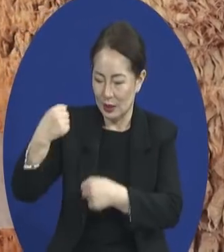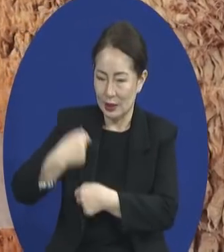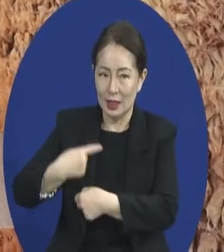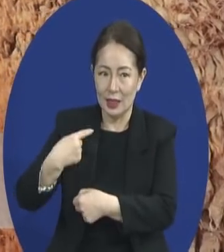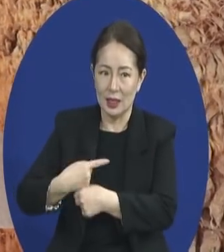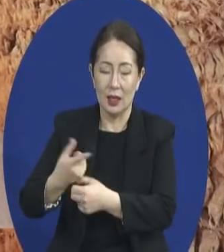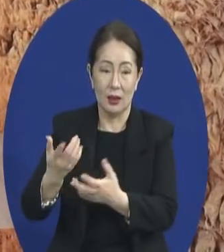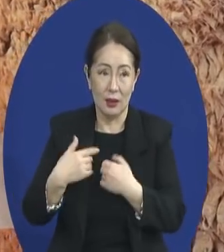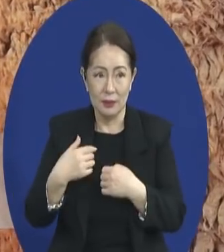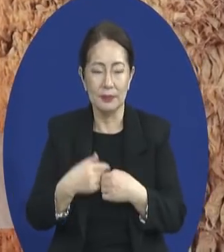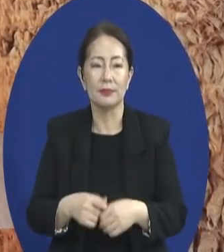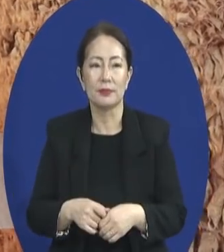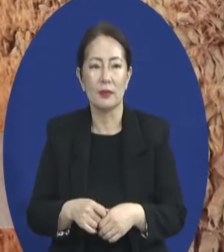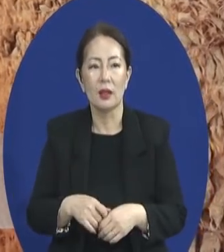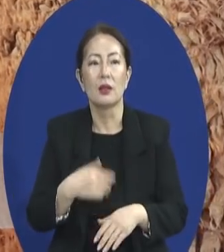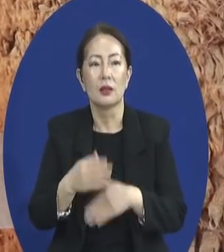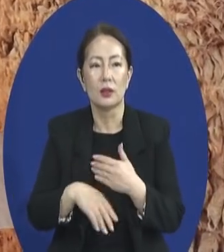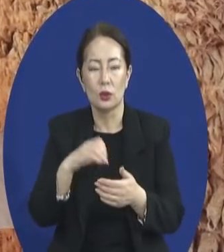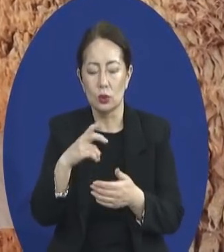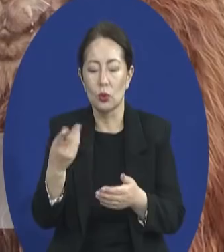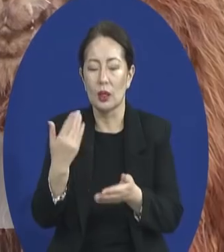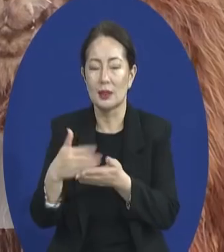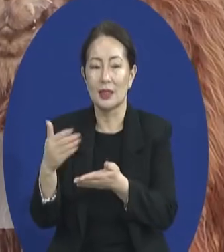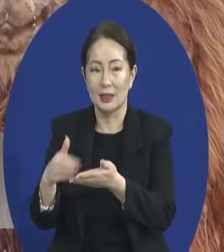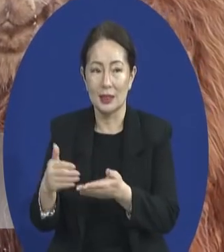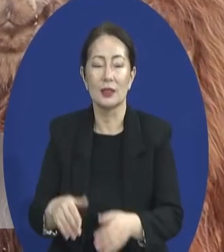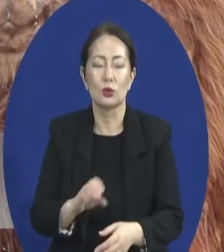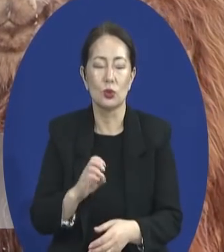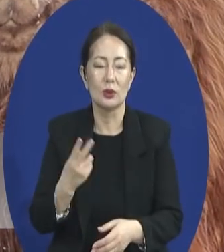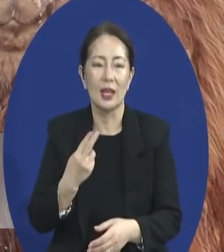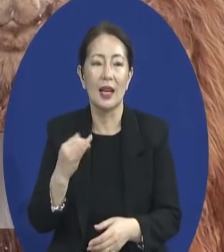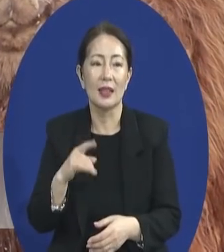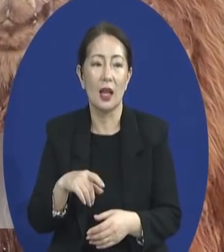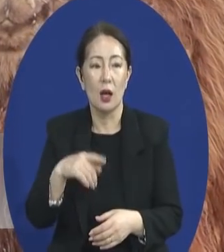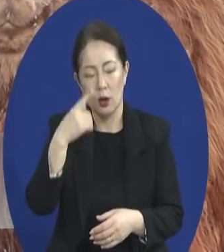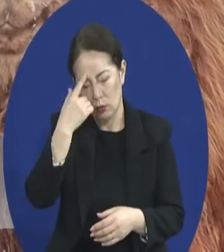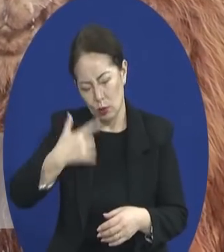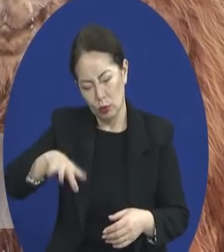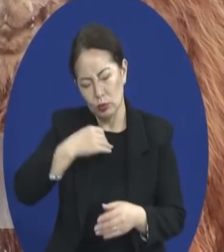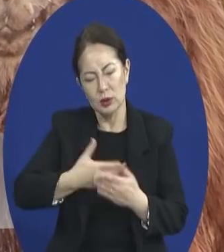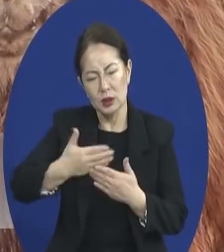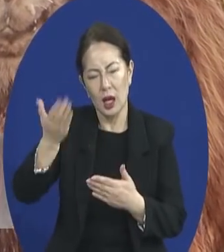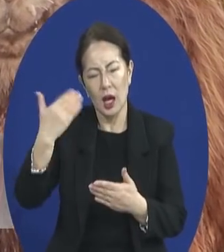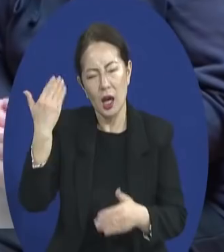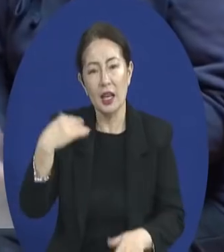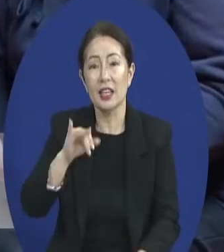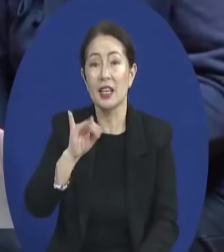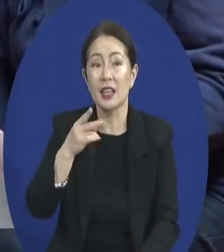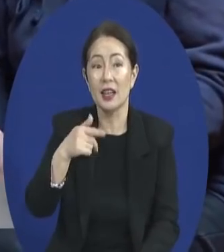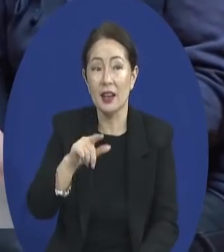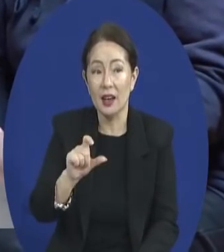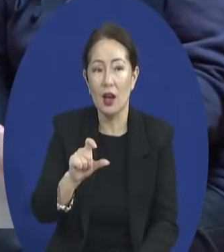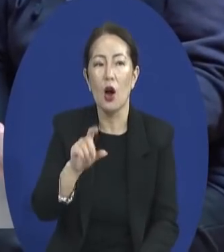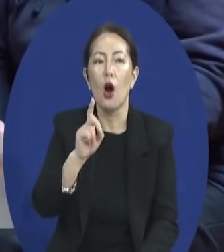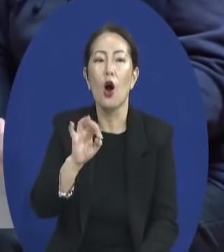голдуул. Бараг тэгэл сүү цагаа тэгэ бордлуулчихна да. Монголчууд бид эрт үеэс ингийн хоромгийг хоол хүнсэндээ